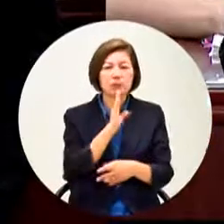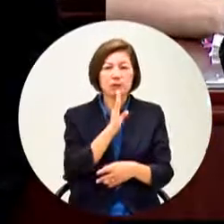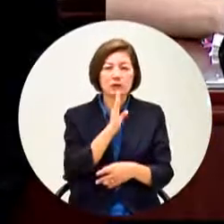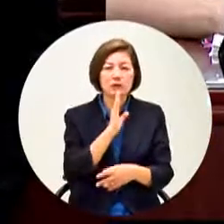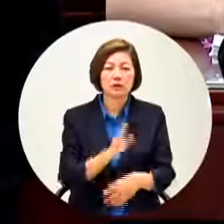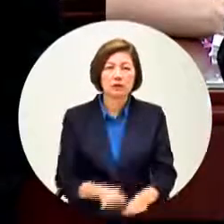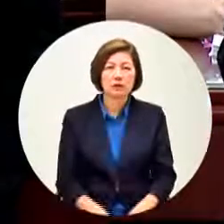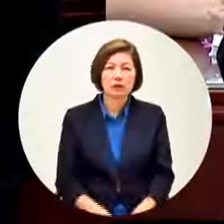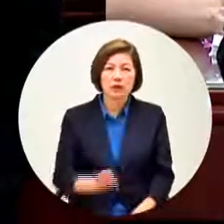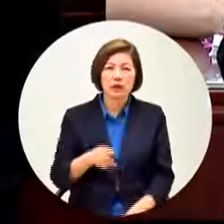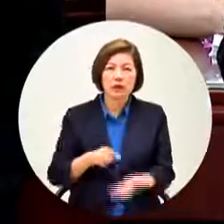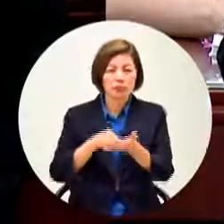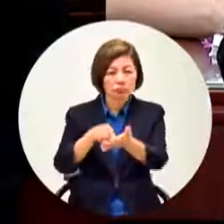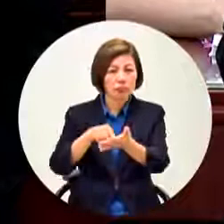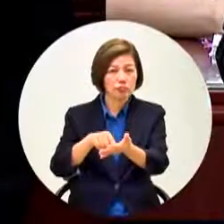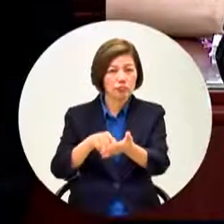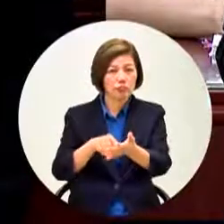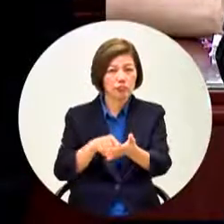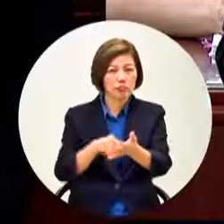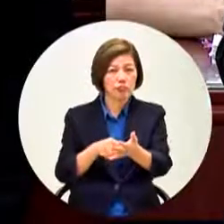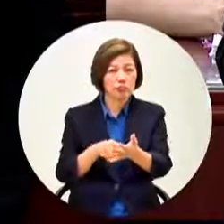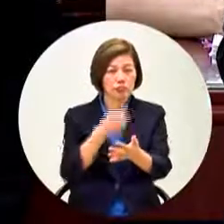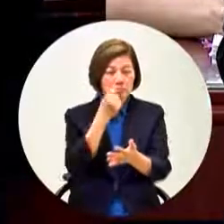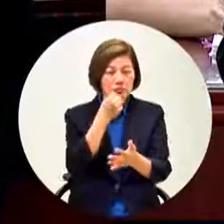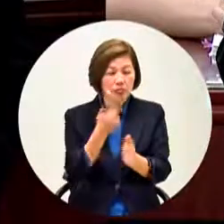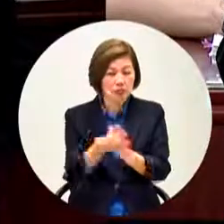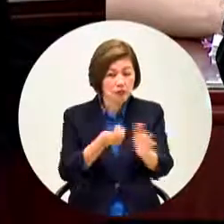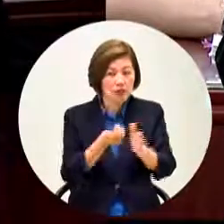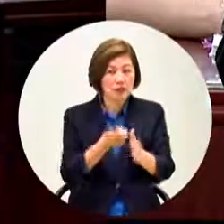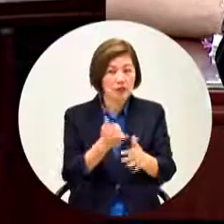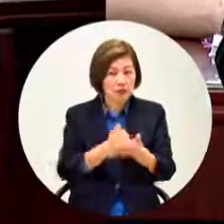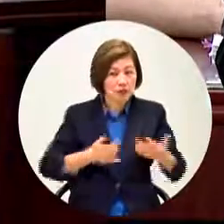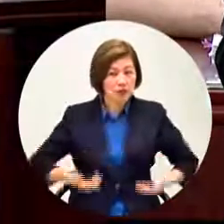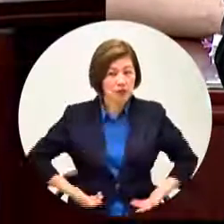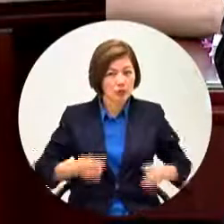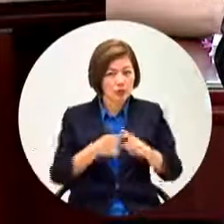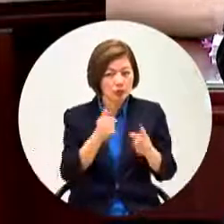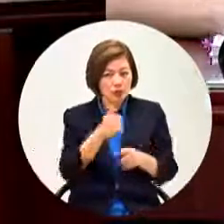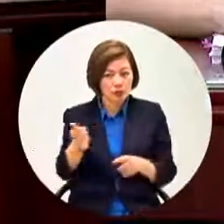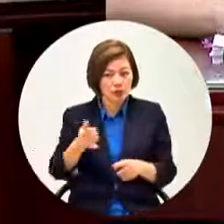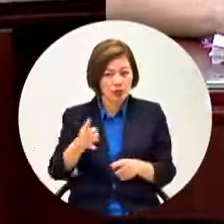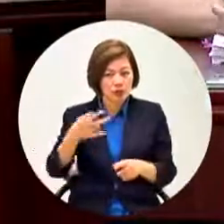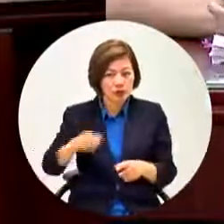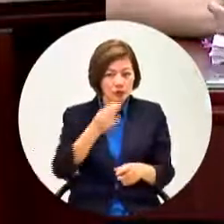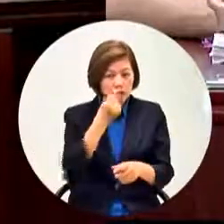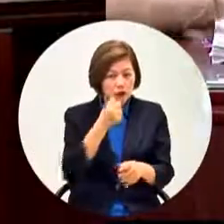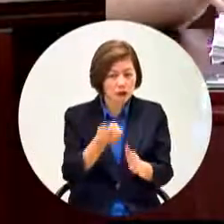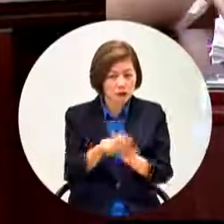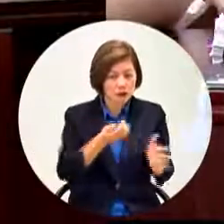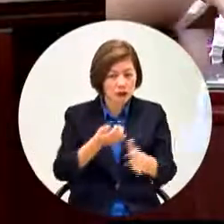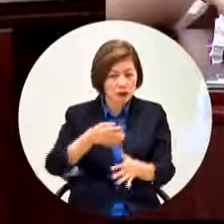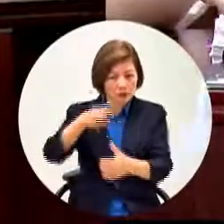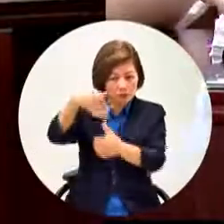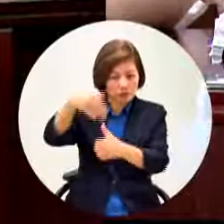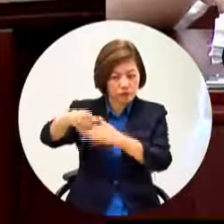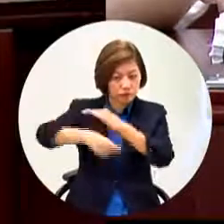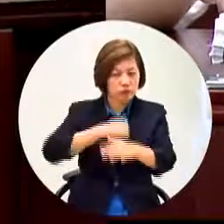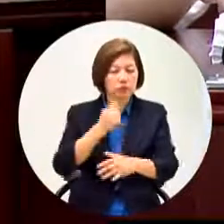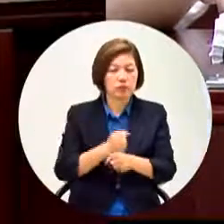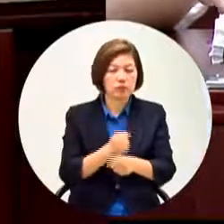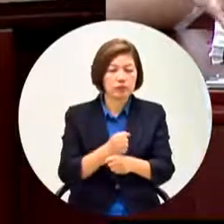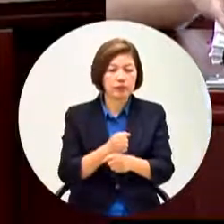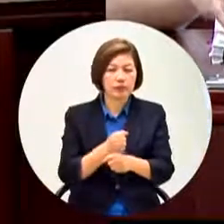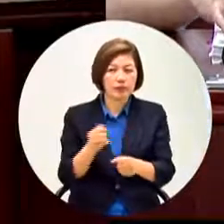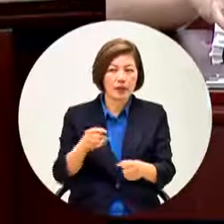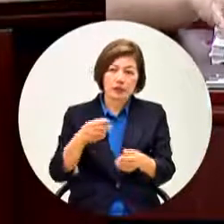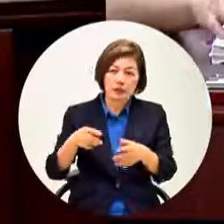提早退休的这一些。人员，我们是不是要提早再禁用 这部分已经上层，那希望就是说能够赶